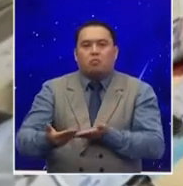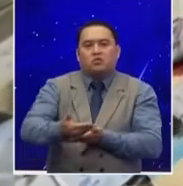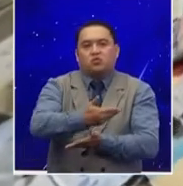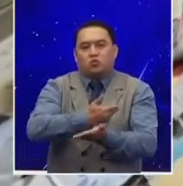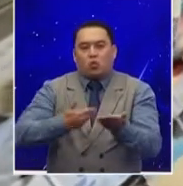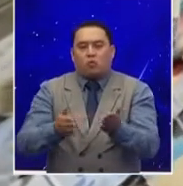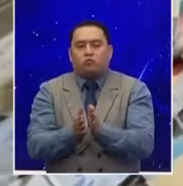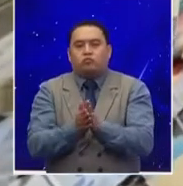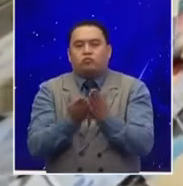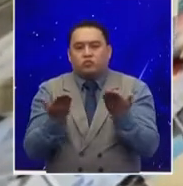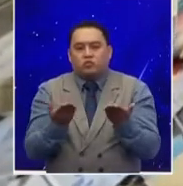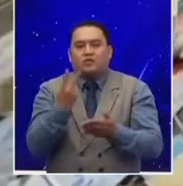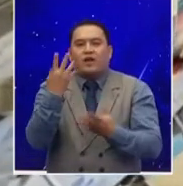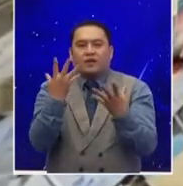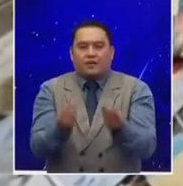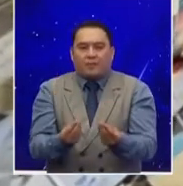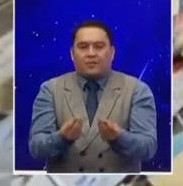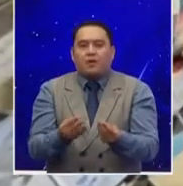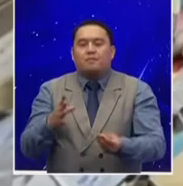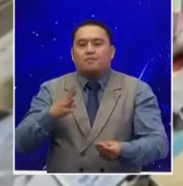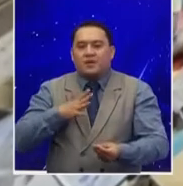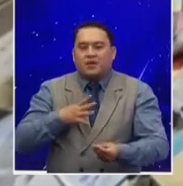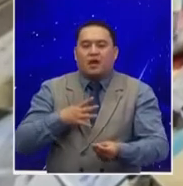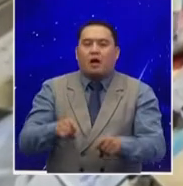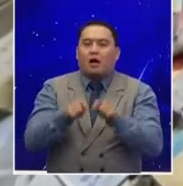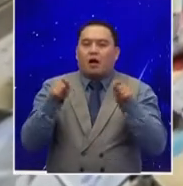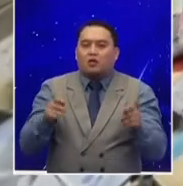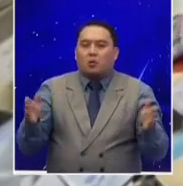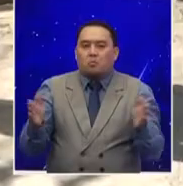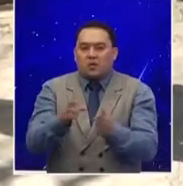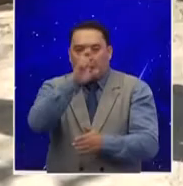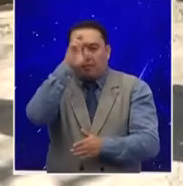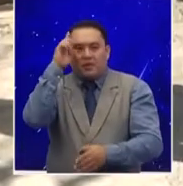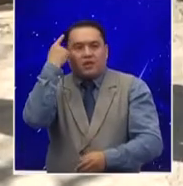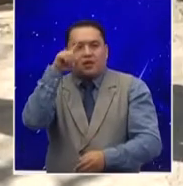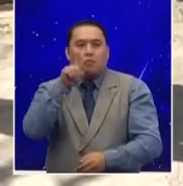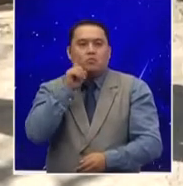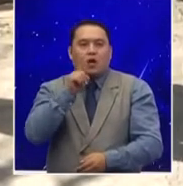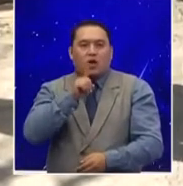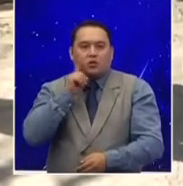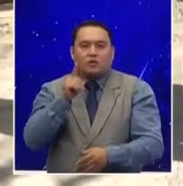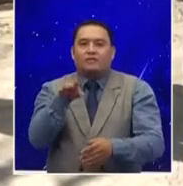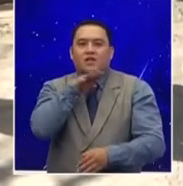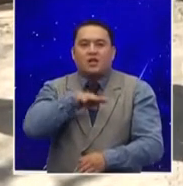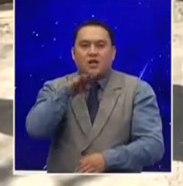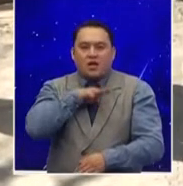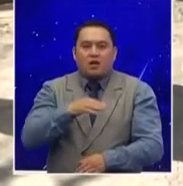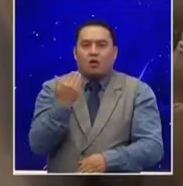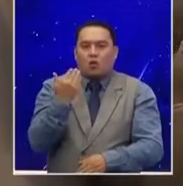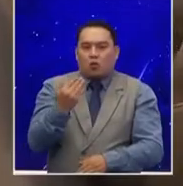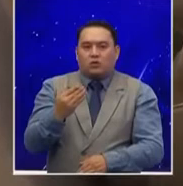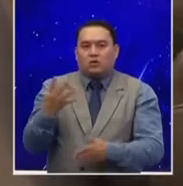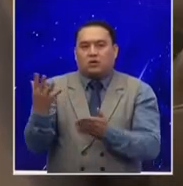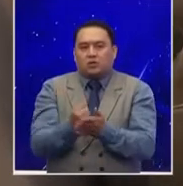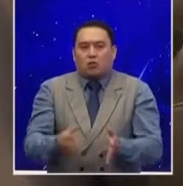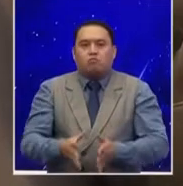вот результат за 2 дня. Сбор макулатуры и открытие мини-библиотек – идея молодого блогера из Текели Александра Плотникова